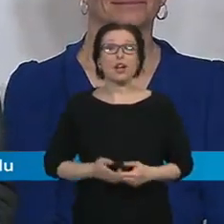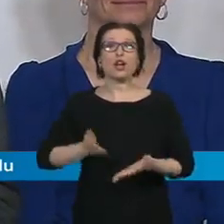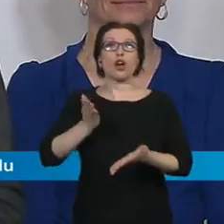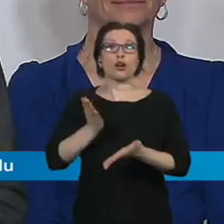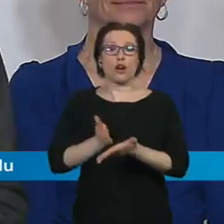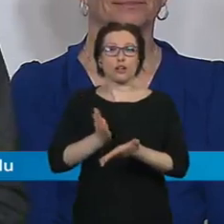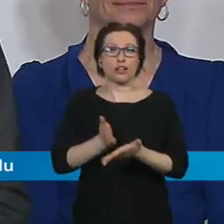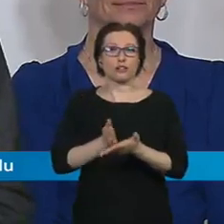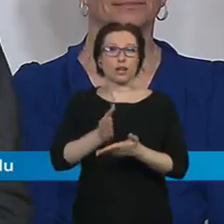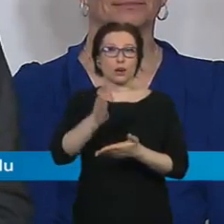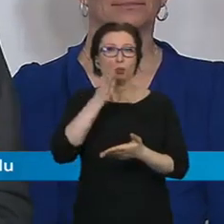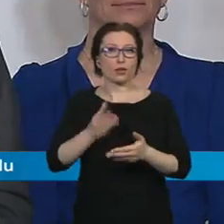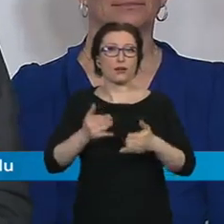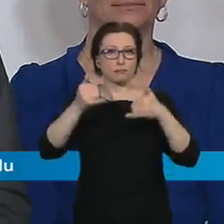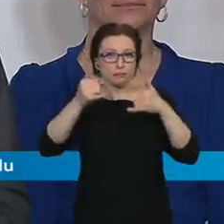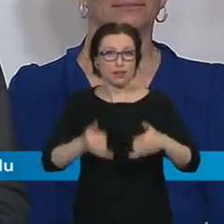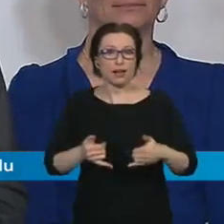Konečně bude mít Praha